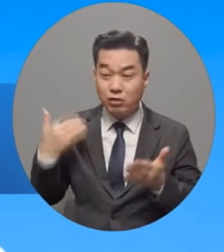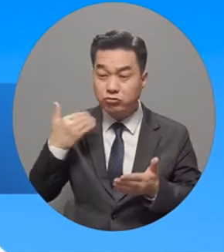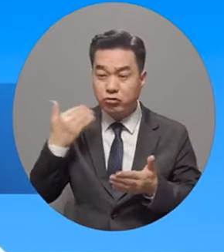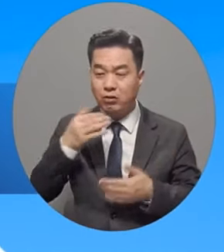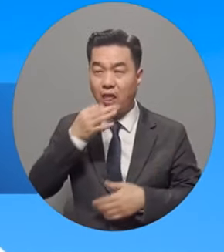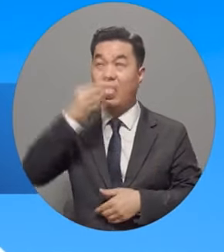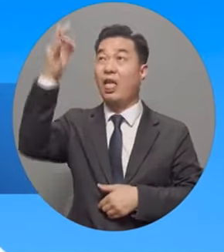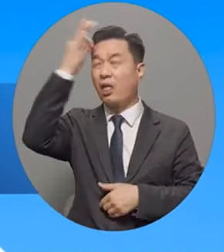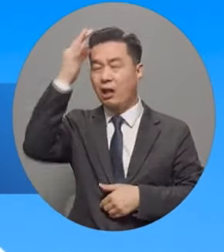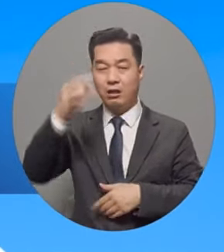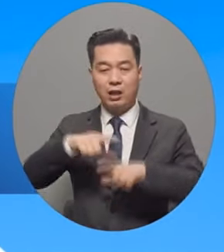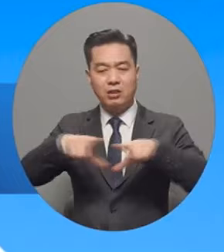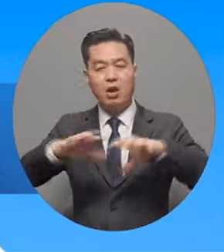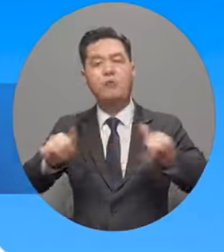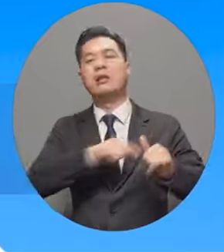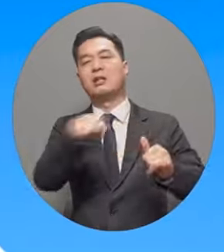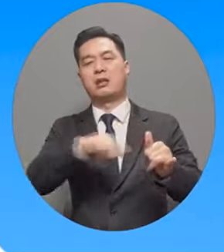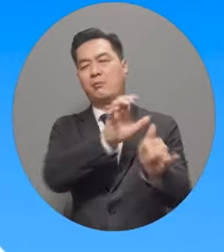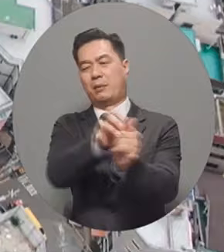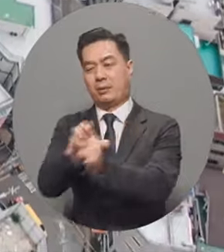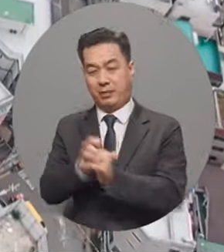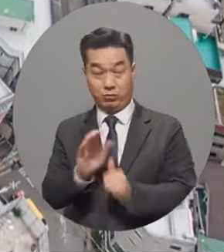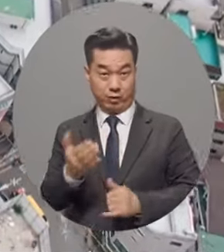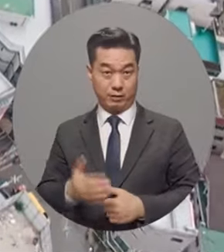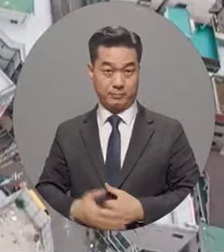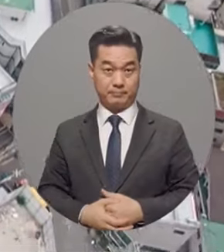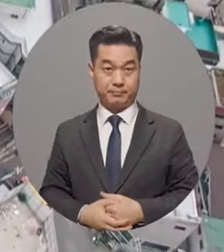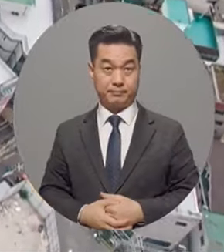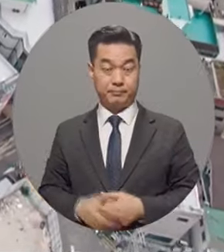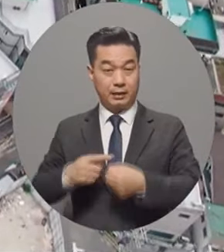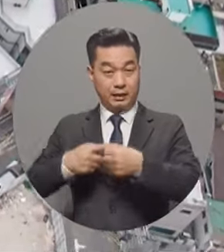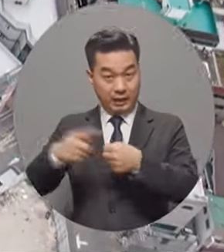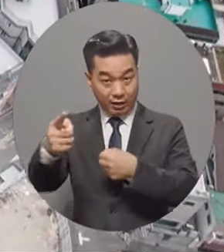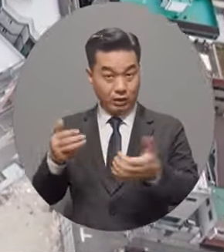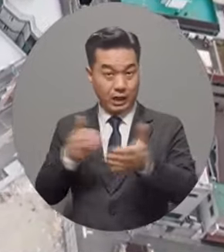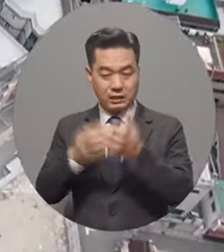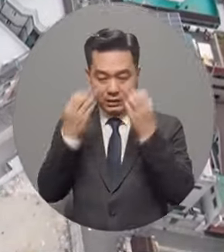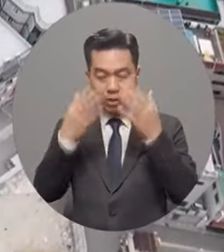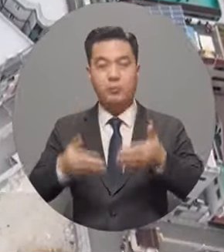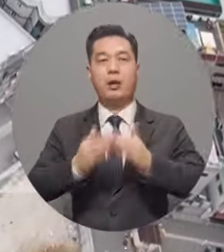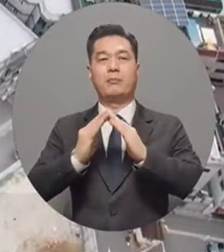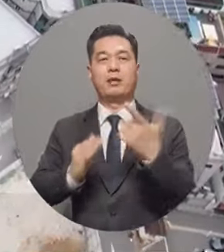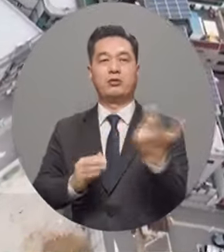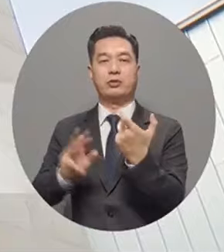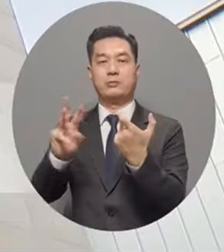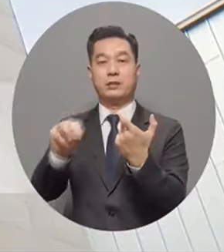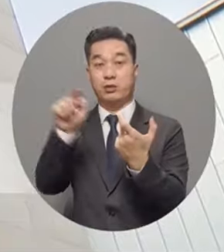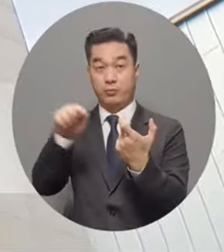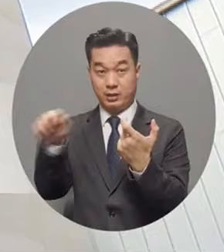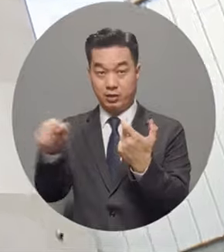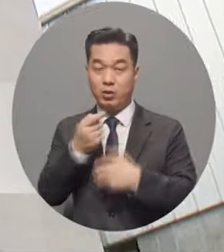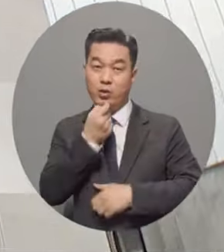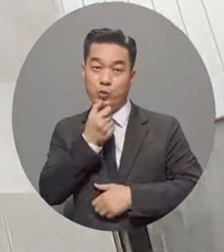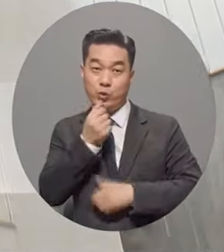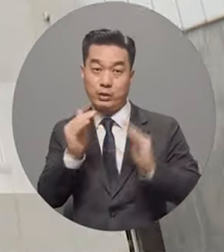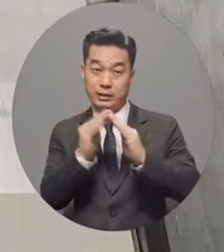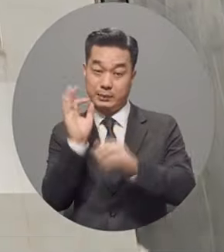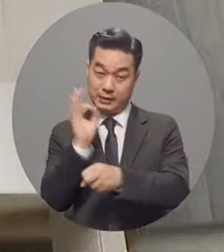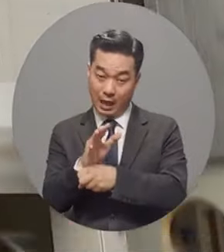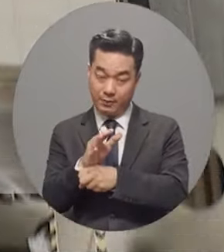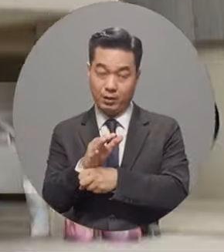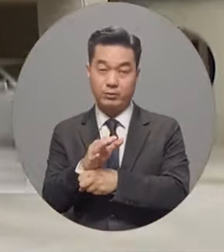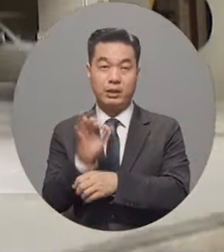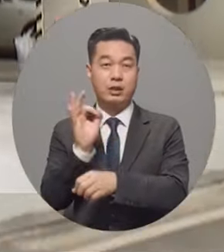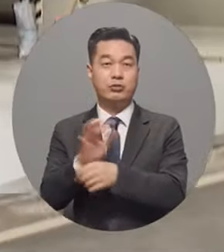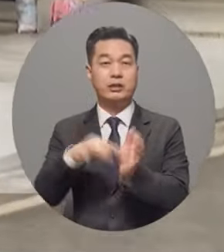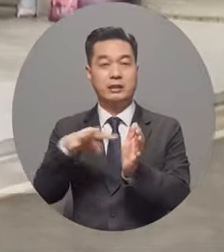입게 됐습니다. 내년까지 신축되는 60제곱미터 이하 소형 주택을 사면 취득세가